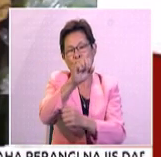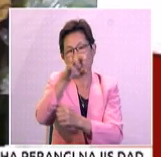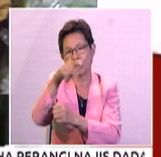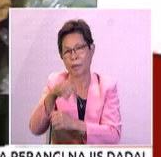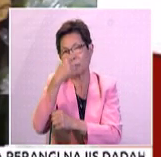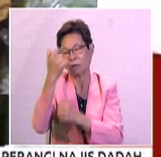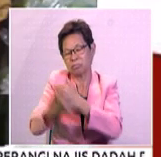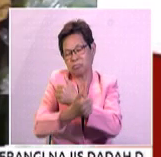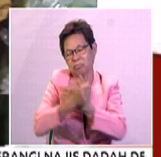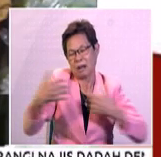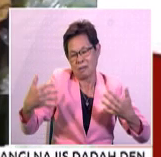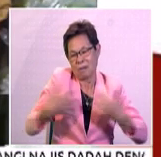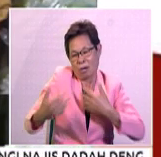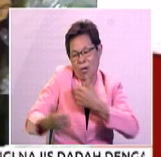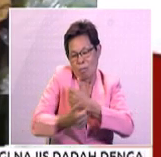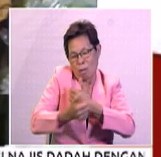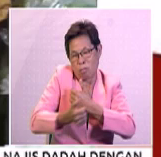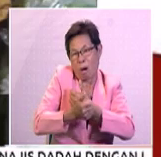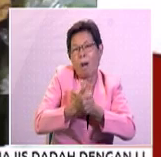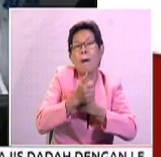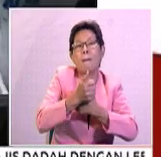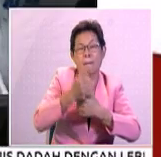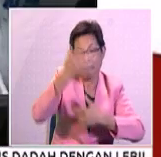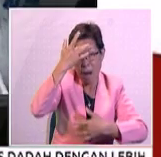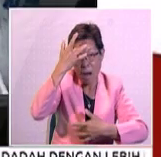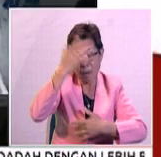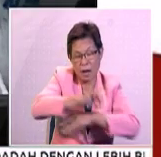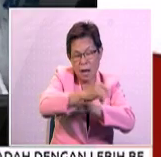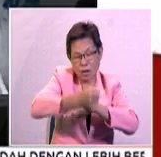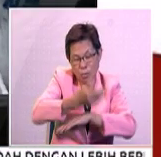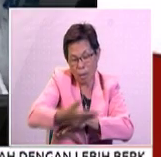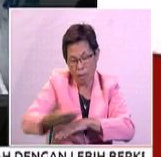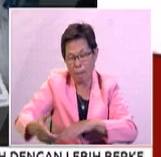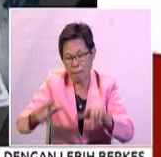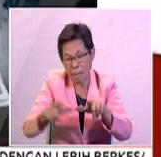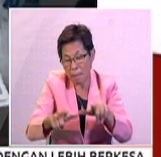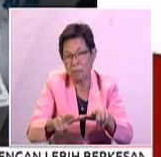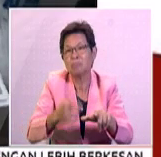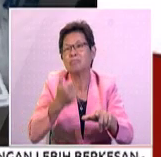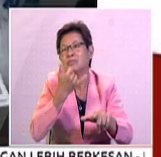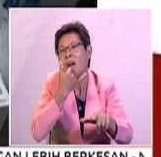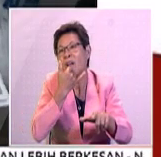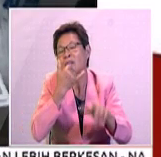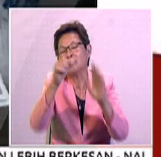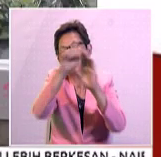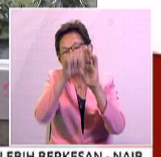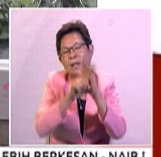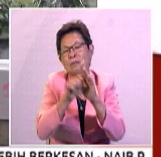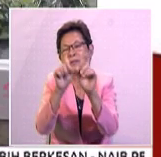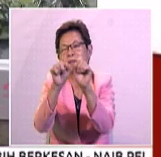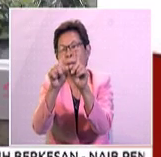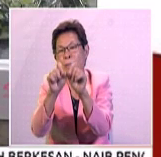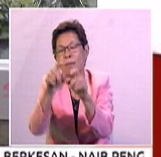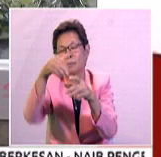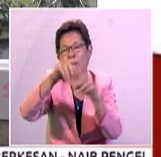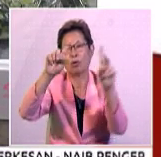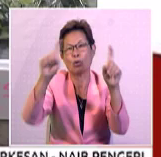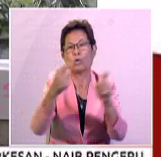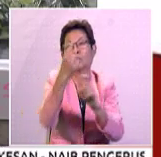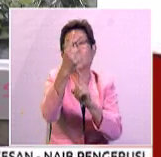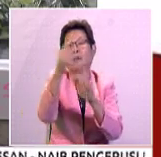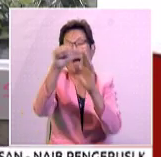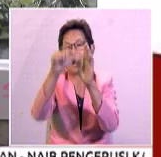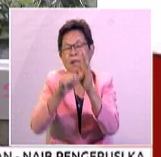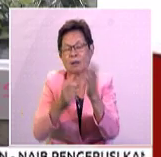risiko penyakit. Perbuatan mengimport sesuatu barang tanpa permit sah ialah kesalahan mengikut Seksyen 11 dalam kurungan 1